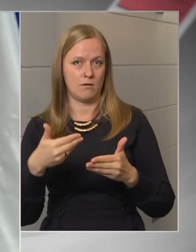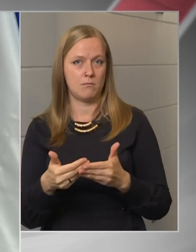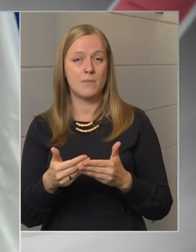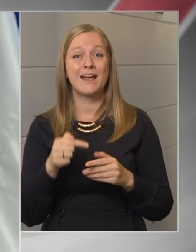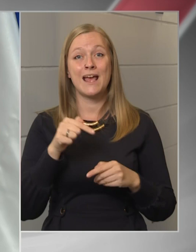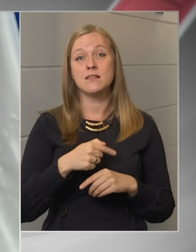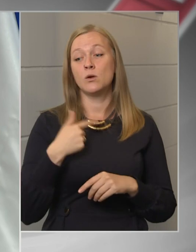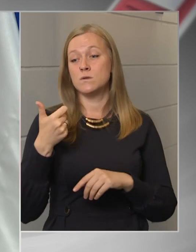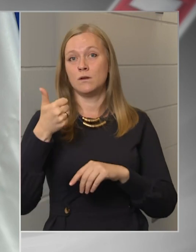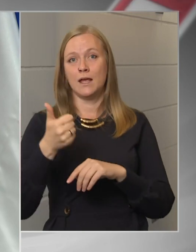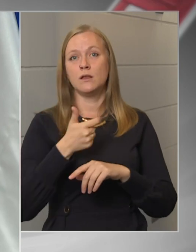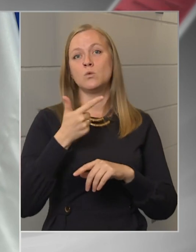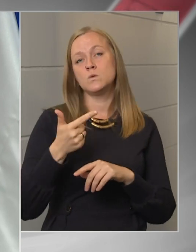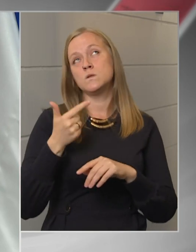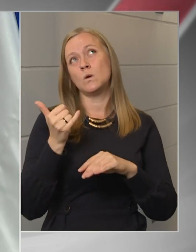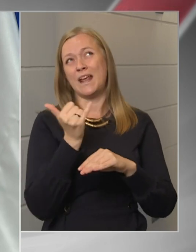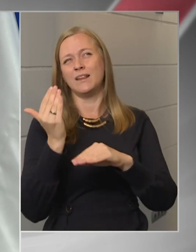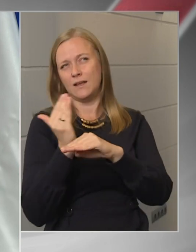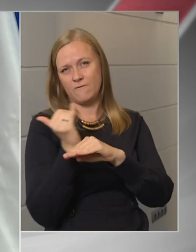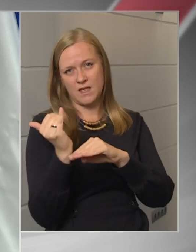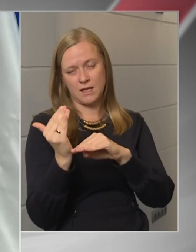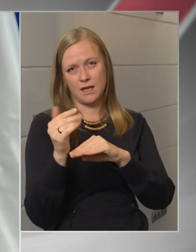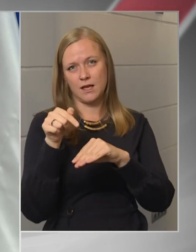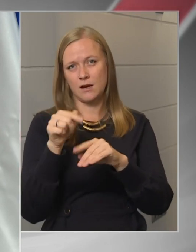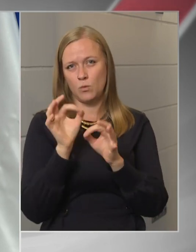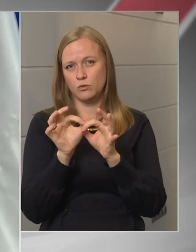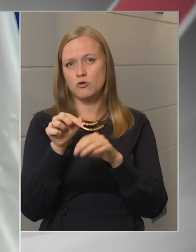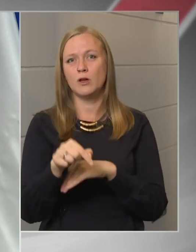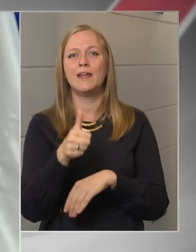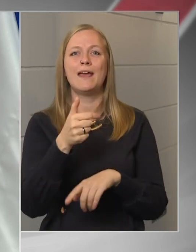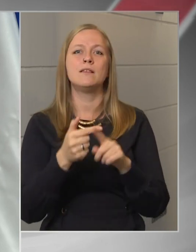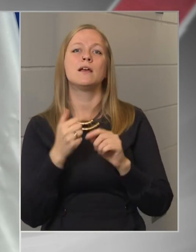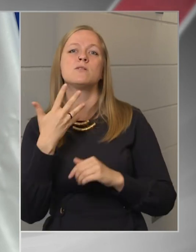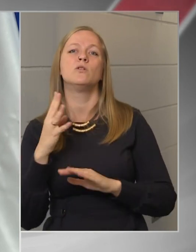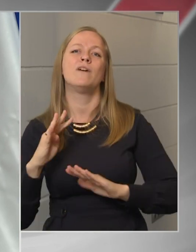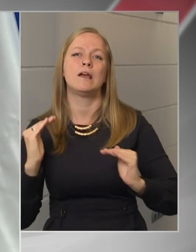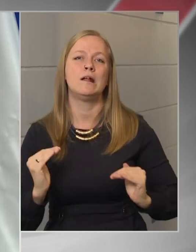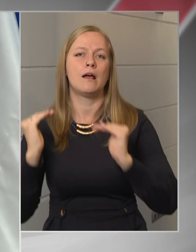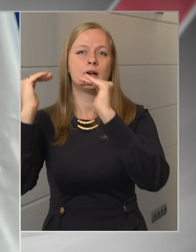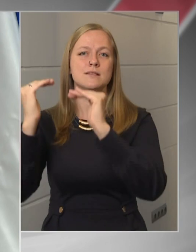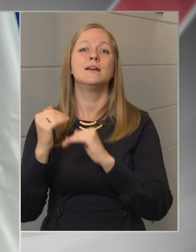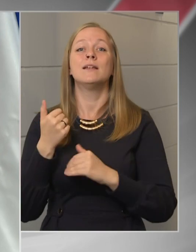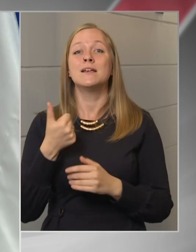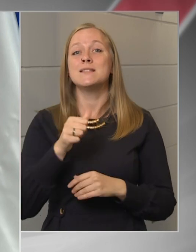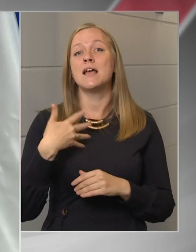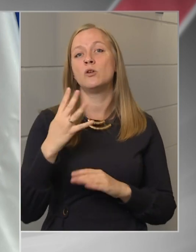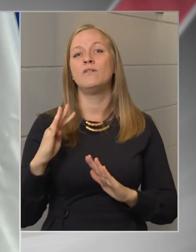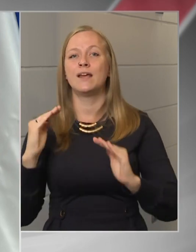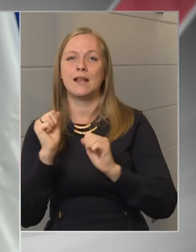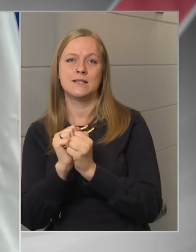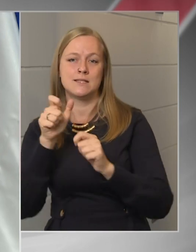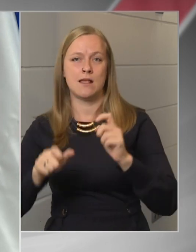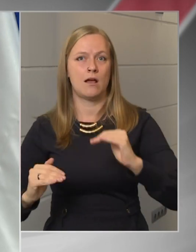-22-re, 21 végére egész pontosan, 1,59-e, tehát 159-e nőtt.